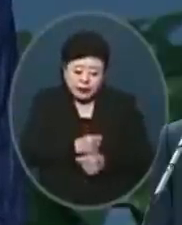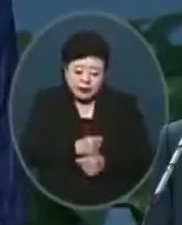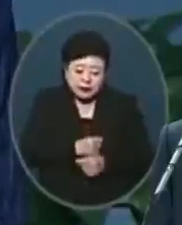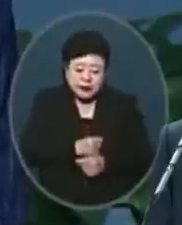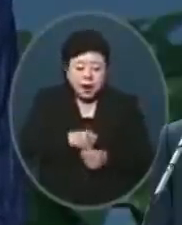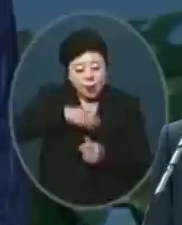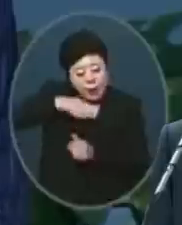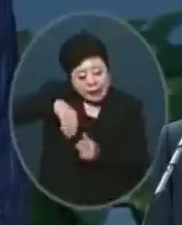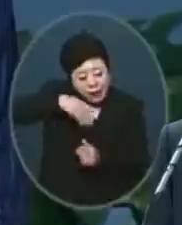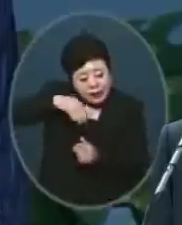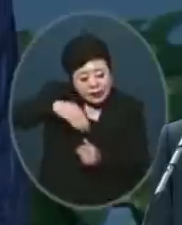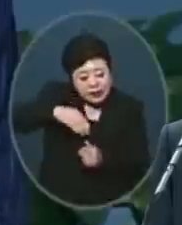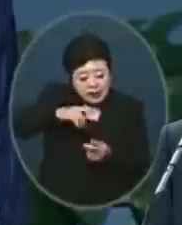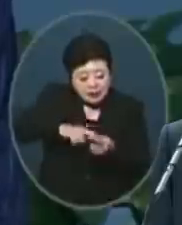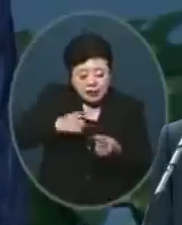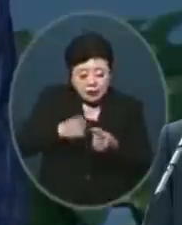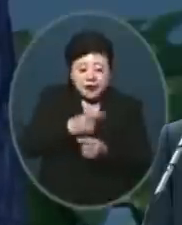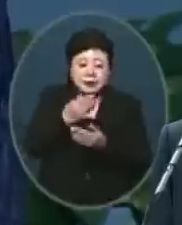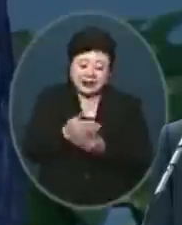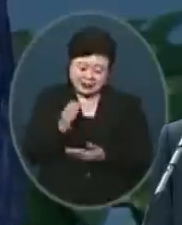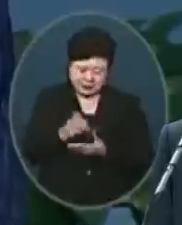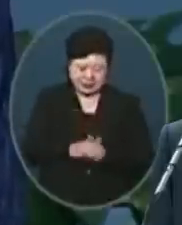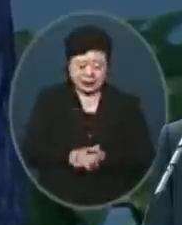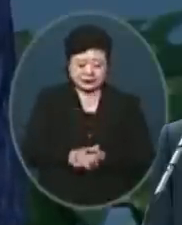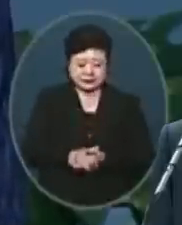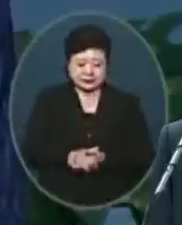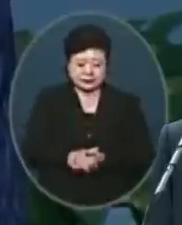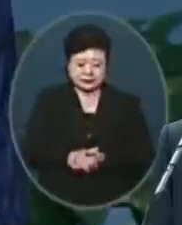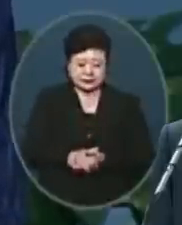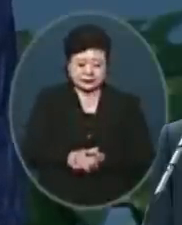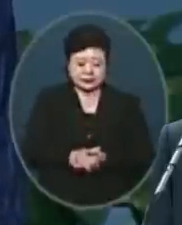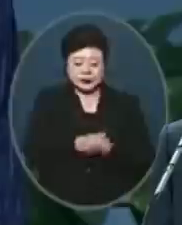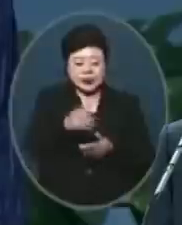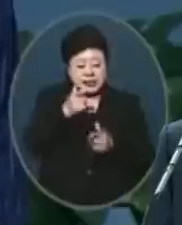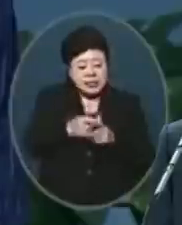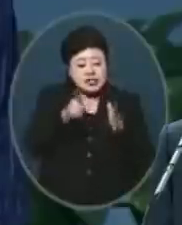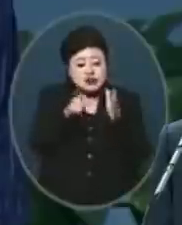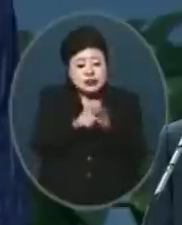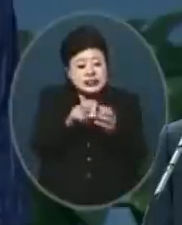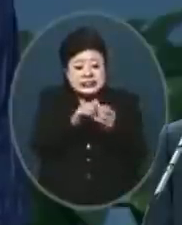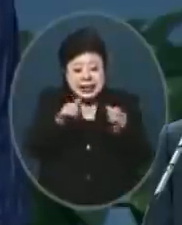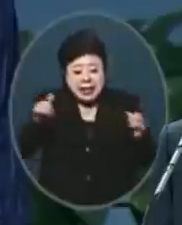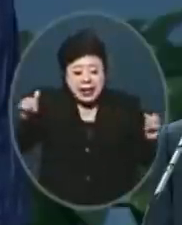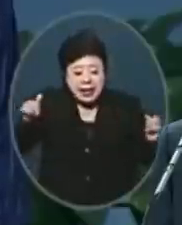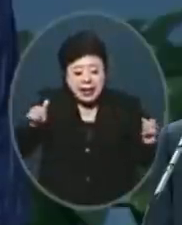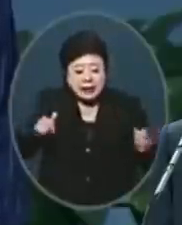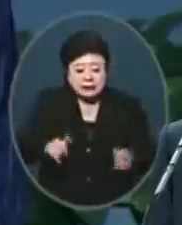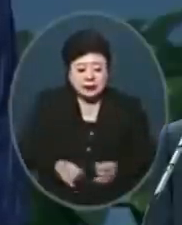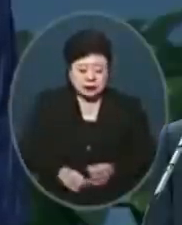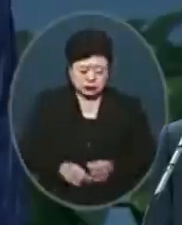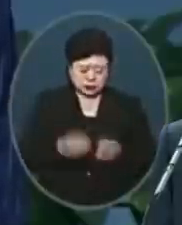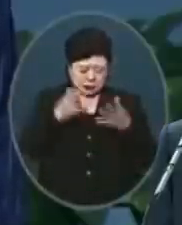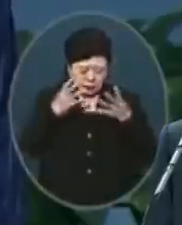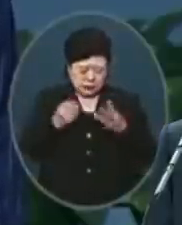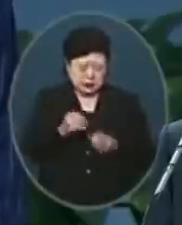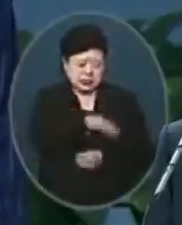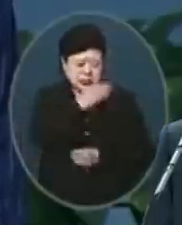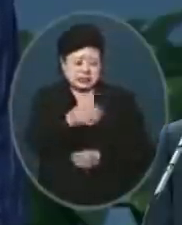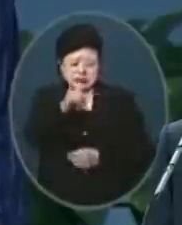여러분 환경이 그렇게 변화되는 것입니다. 우리 예수 믿는 사람 대단한